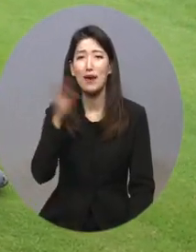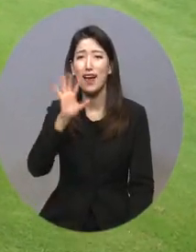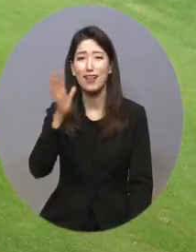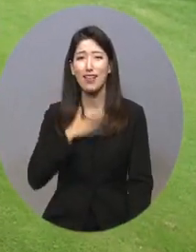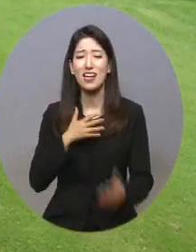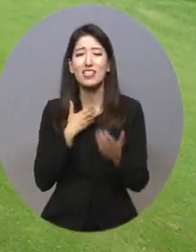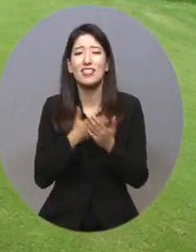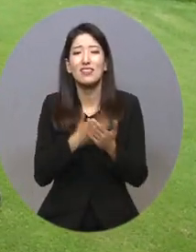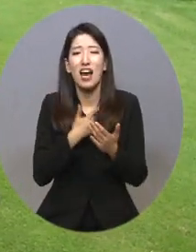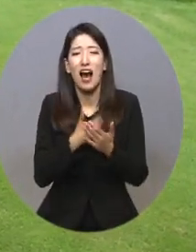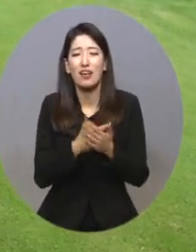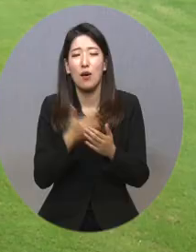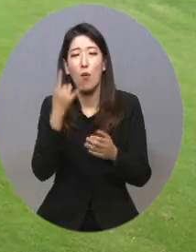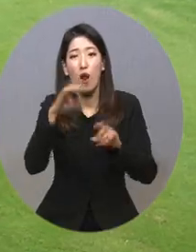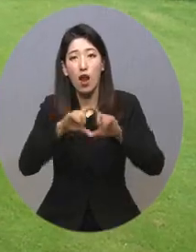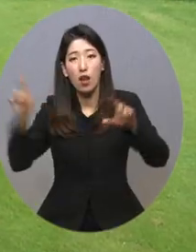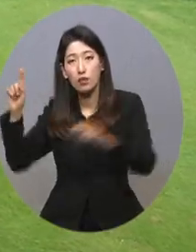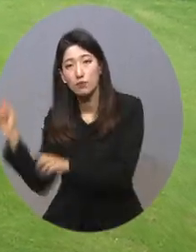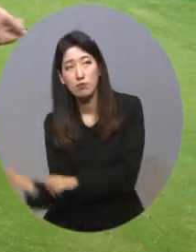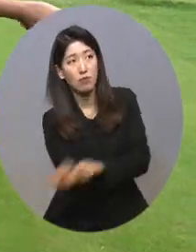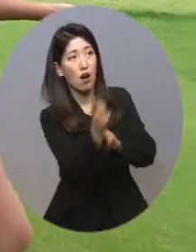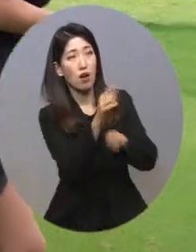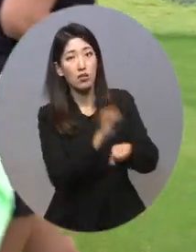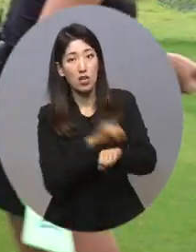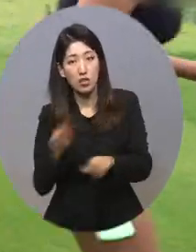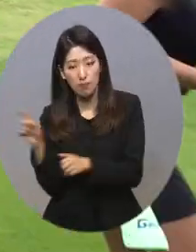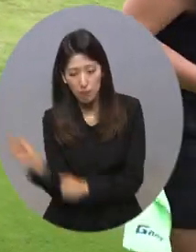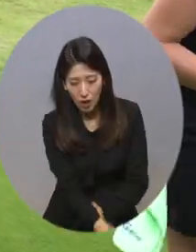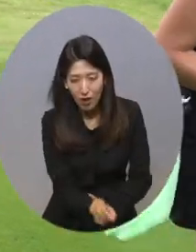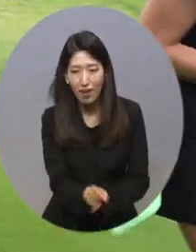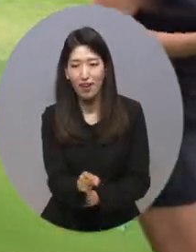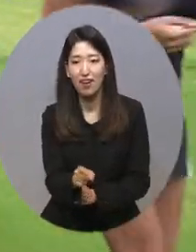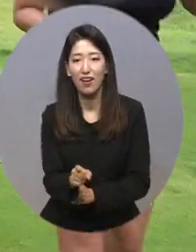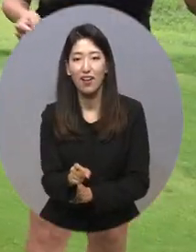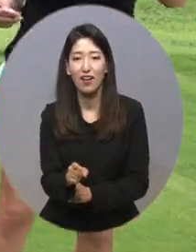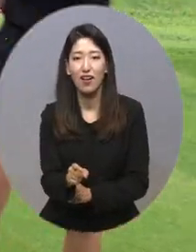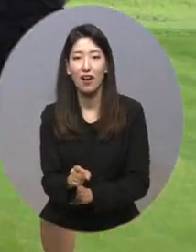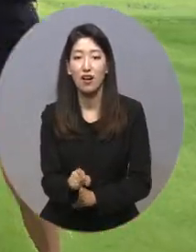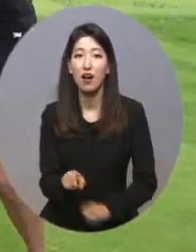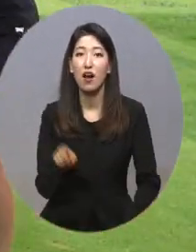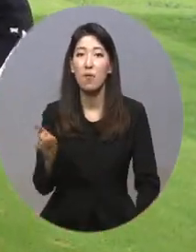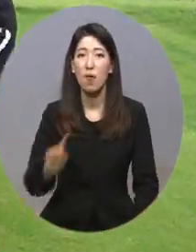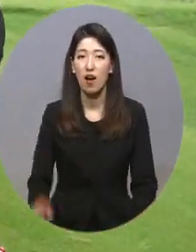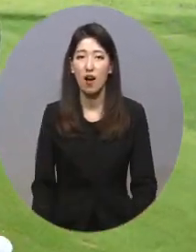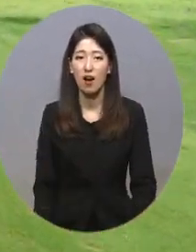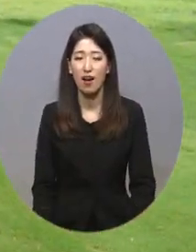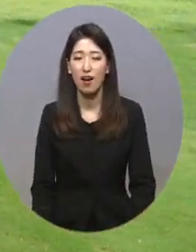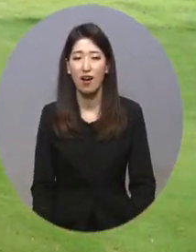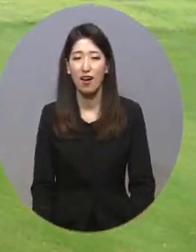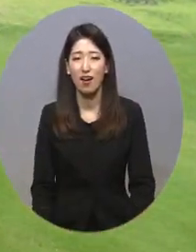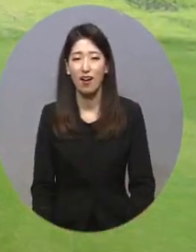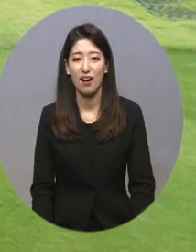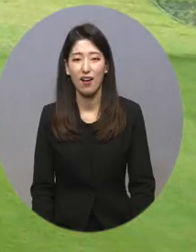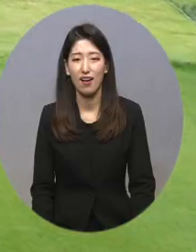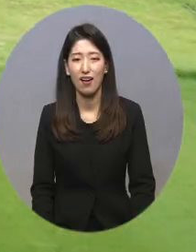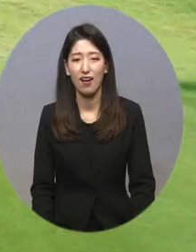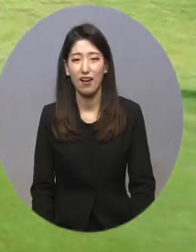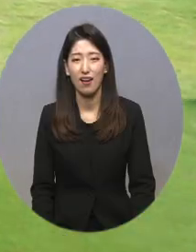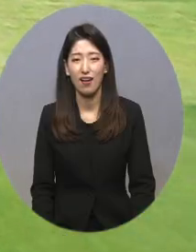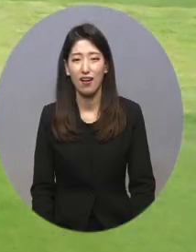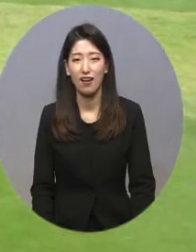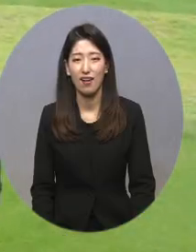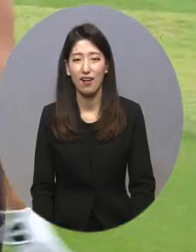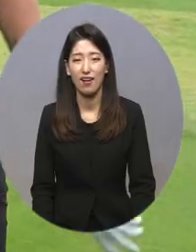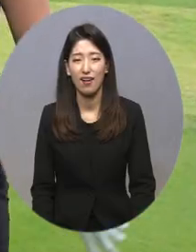이게 긴장된다고. 아니 형 뭐야 엑스맨이야? 뭐야? 오마. 첫장 두